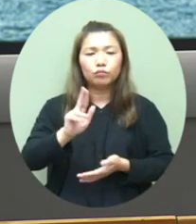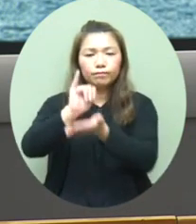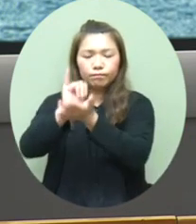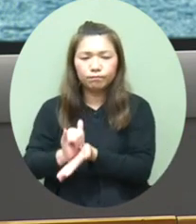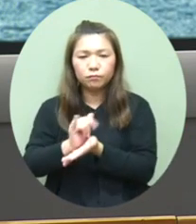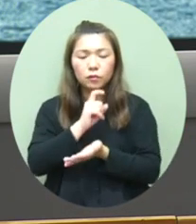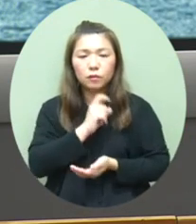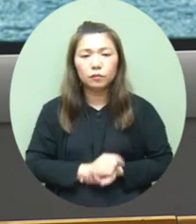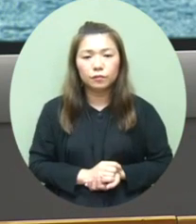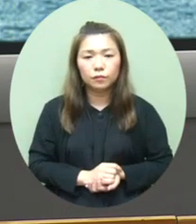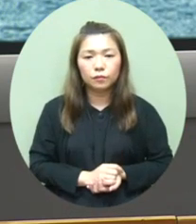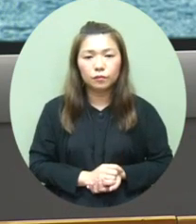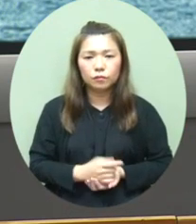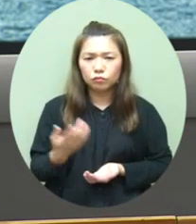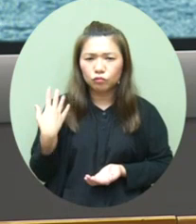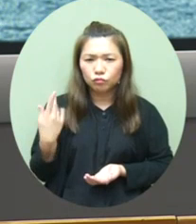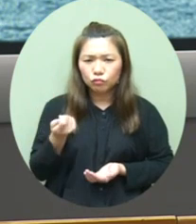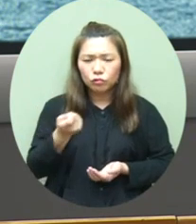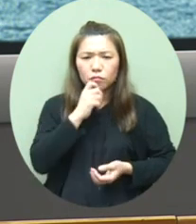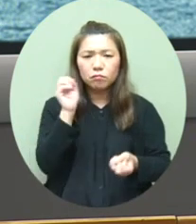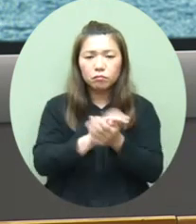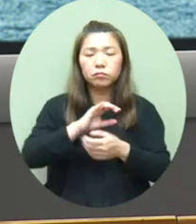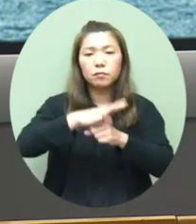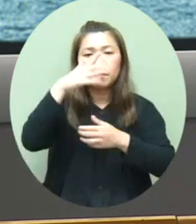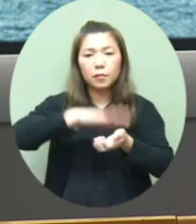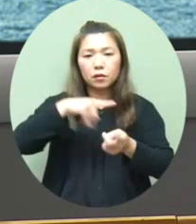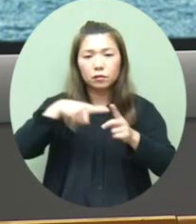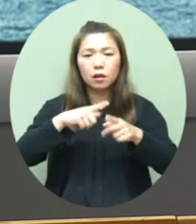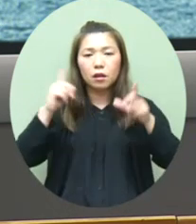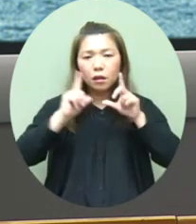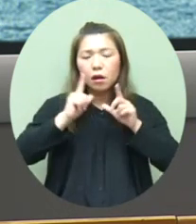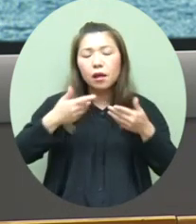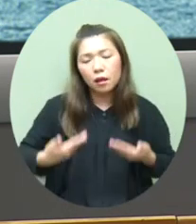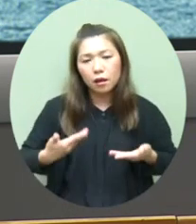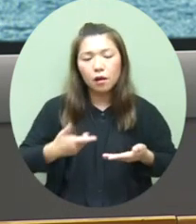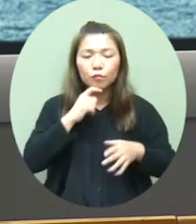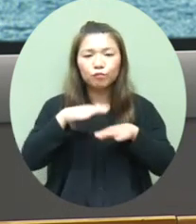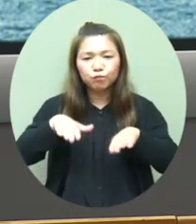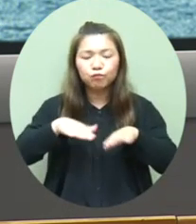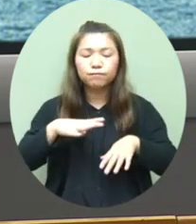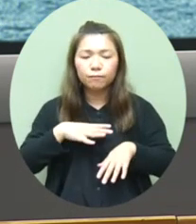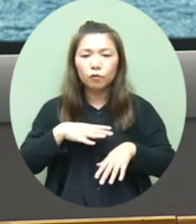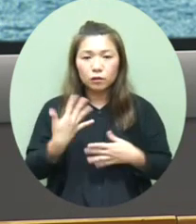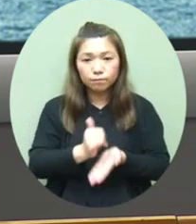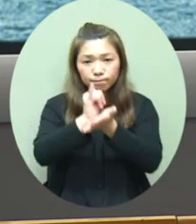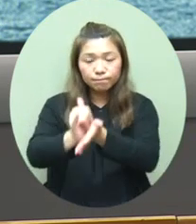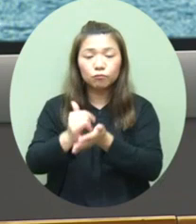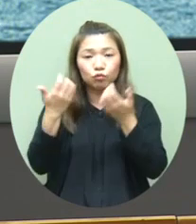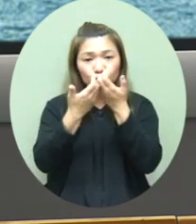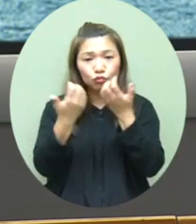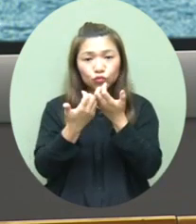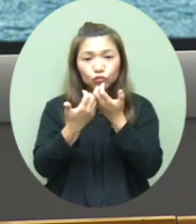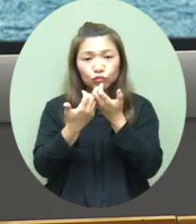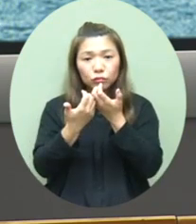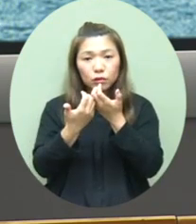療。咁近期感染嘅病人咧都係一啲病情較輕微同埋穩定。入院病人的數目咧，